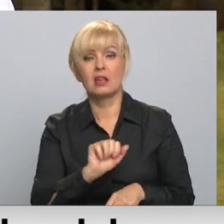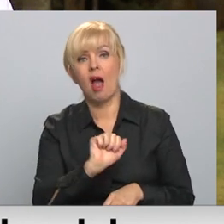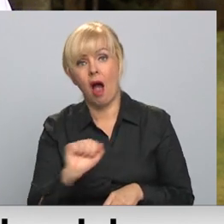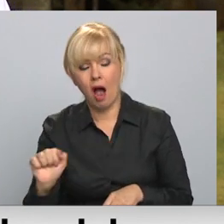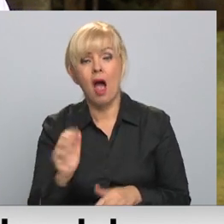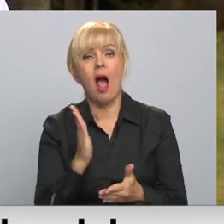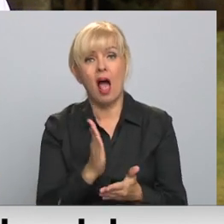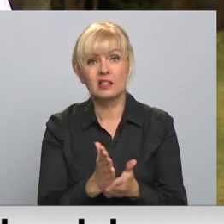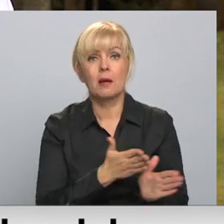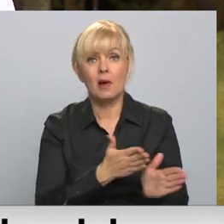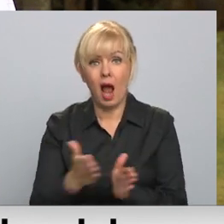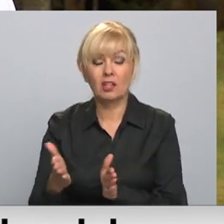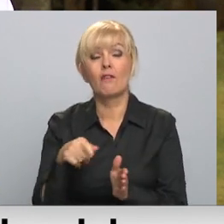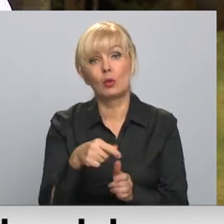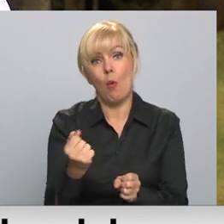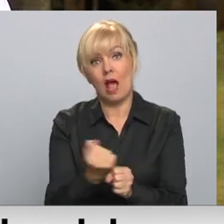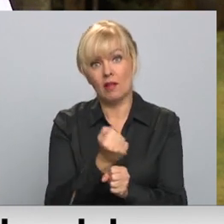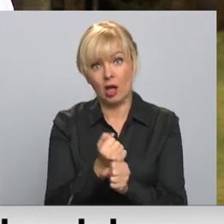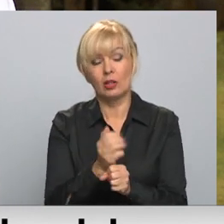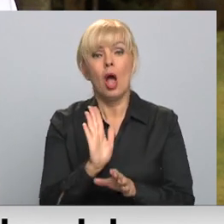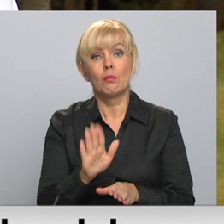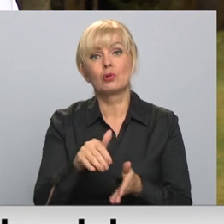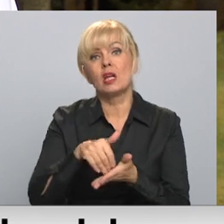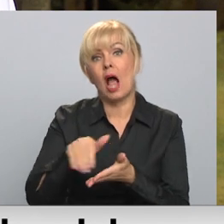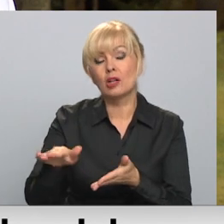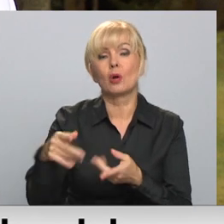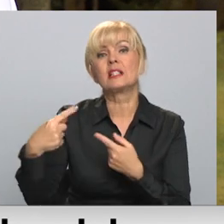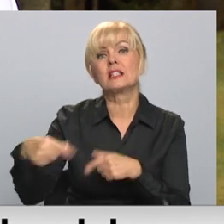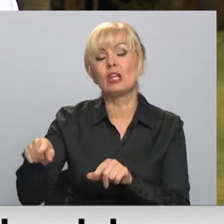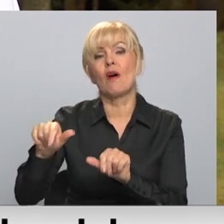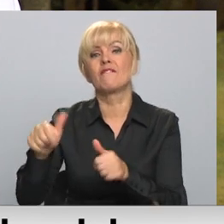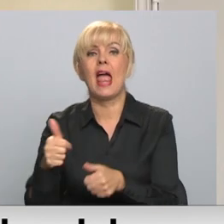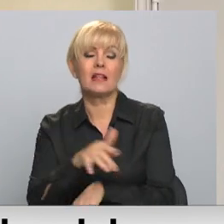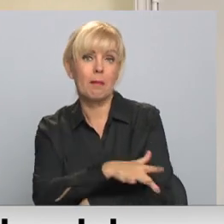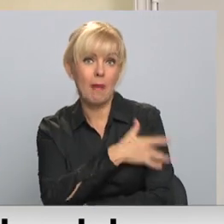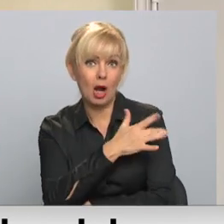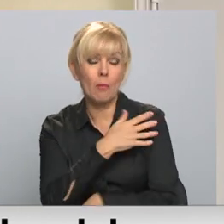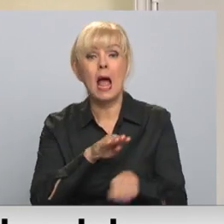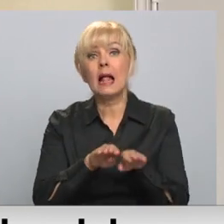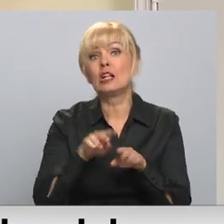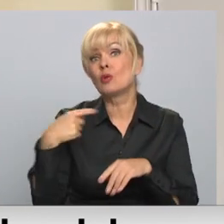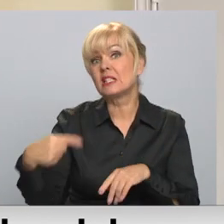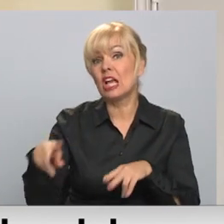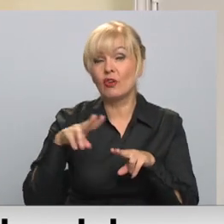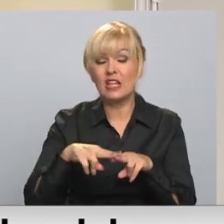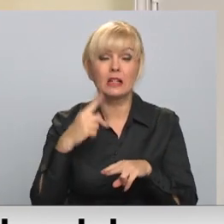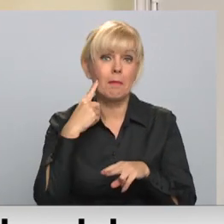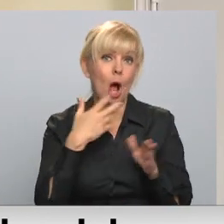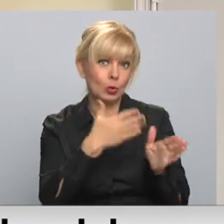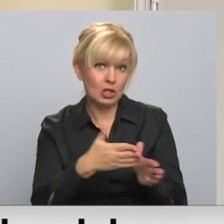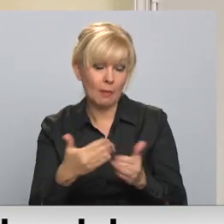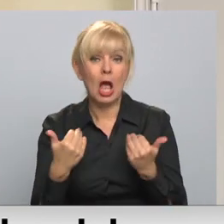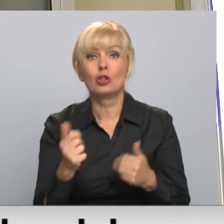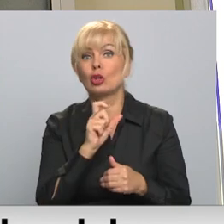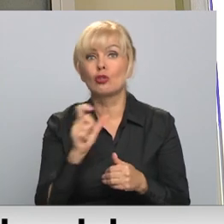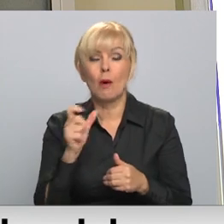protams, mēs esam gatavi to darīt, un tad, protams, būs jāatsakās no kaut kādiem citiem pakalpojumiem. Līdzīgi kā citviet, arī Madonas slimnīcā jau šobrīd